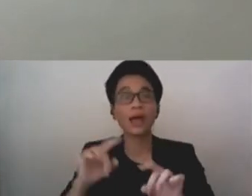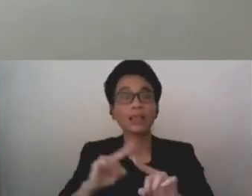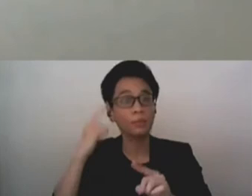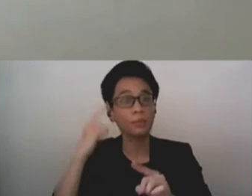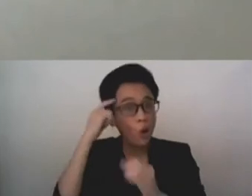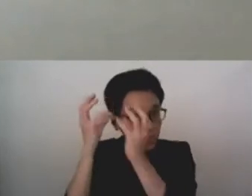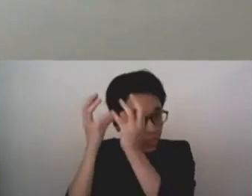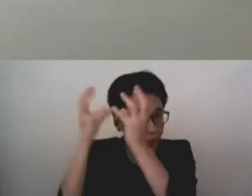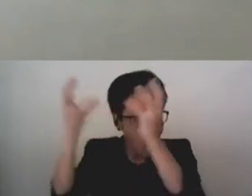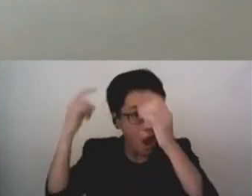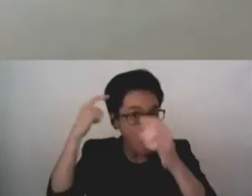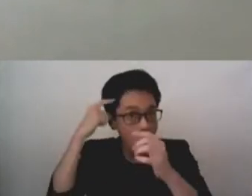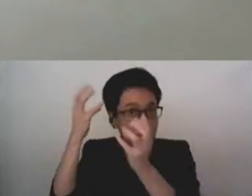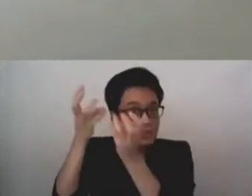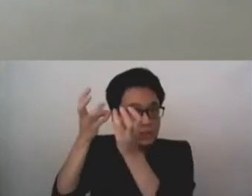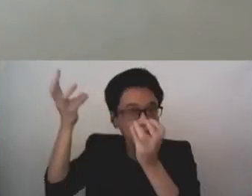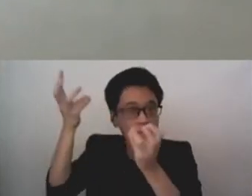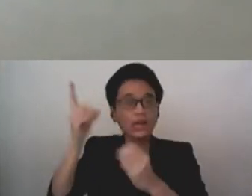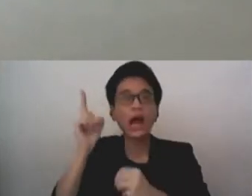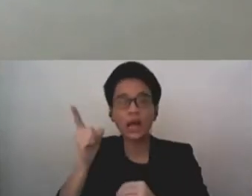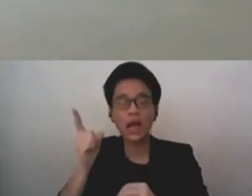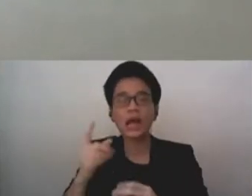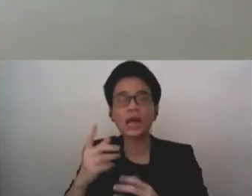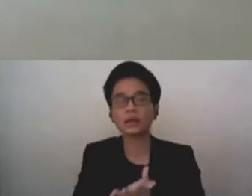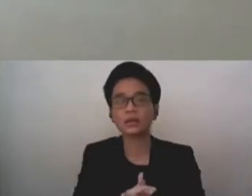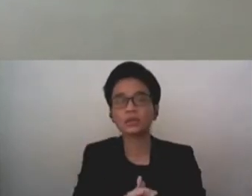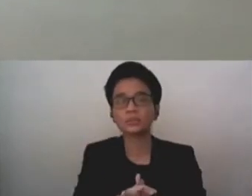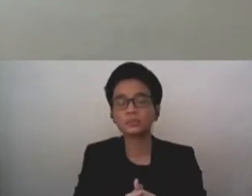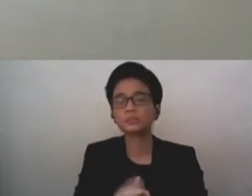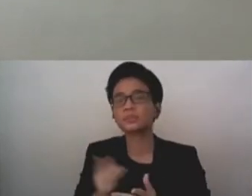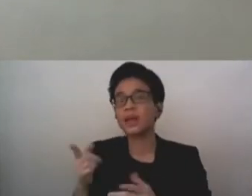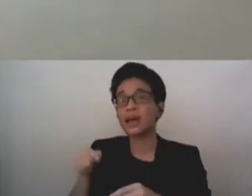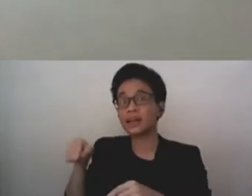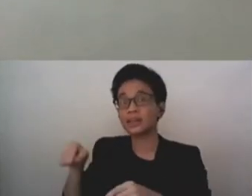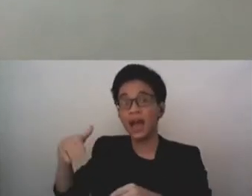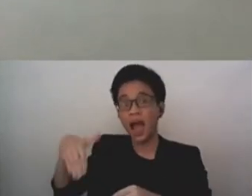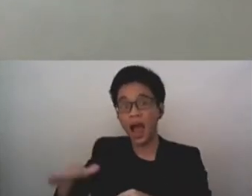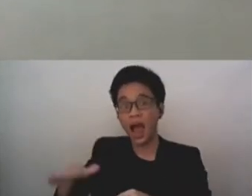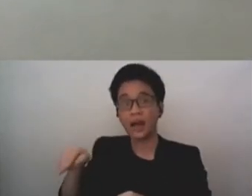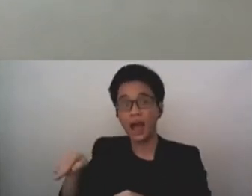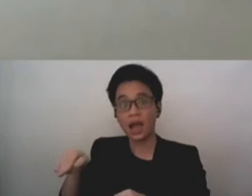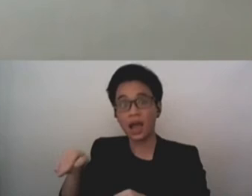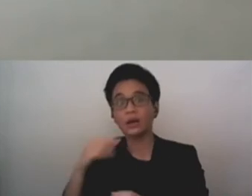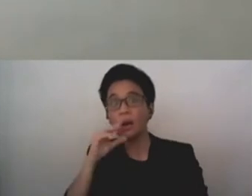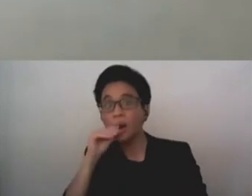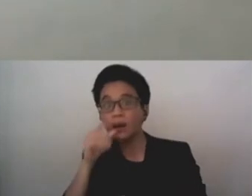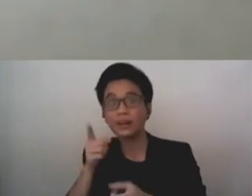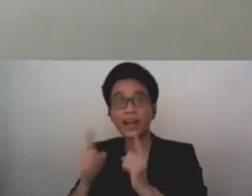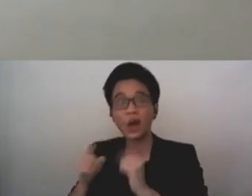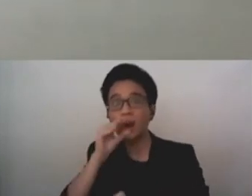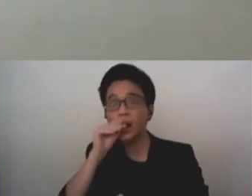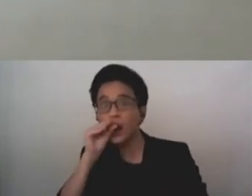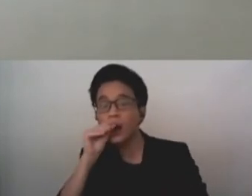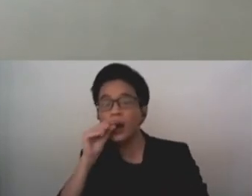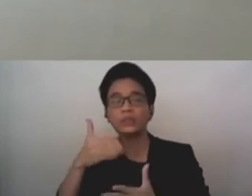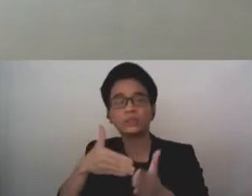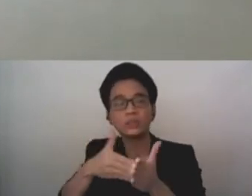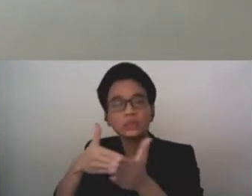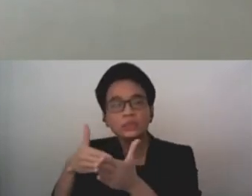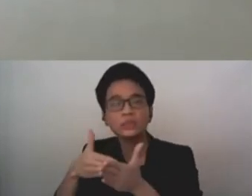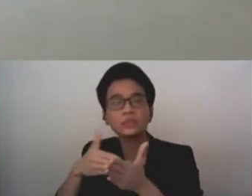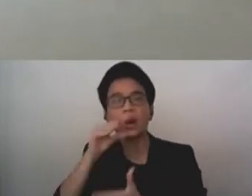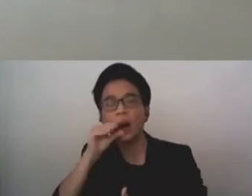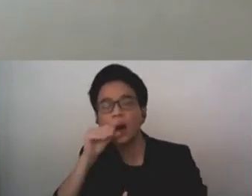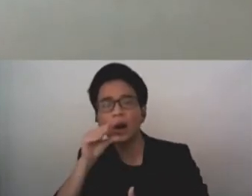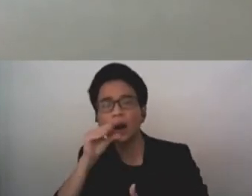Jadi yang kena itu kalau untuk anak saya kebetulan untuk bicaranya itu dia yang terhambat